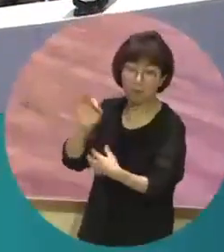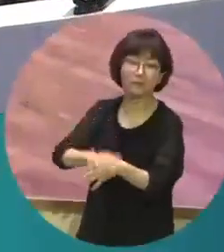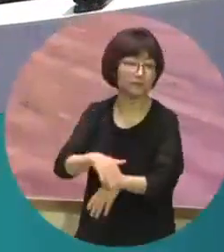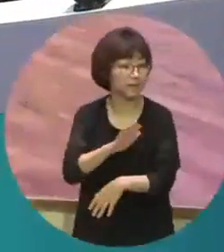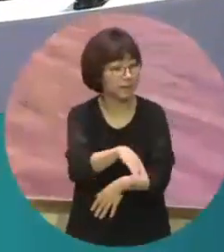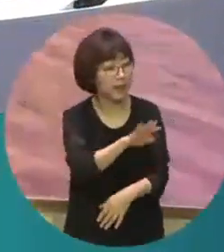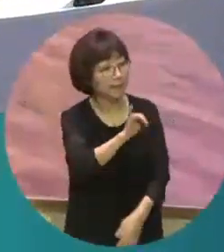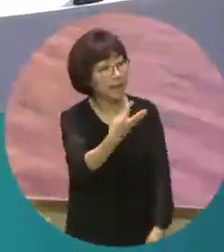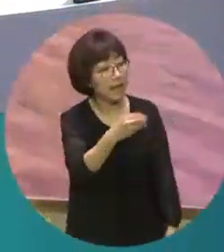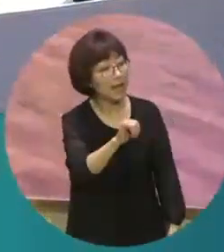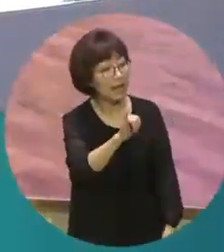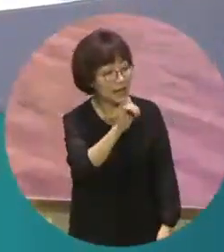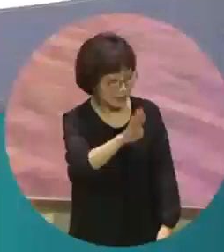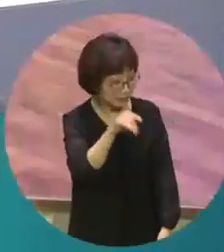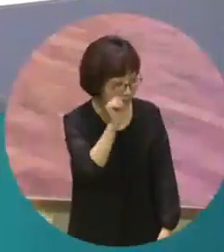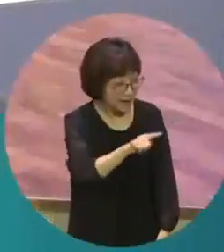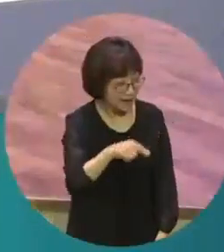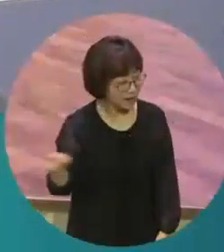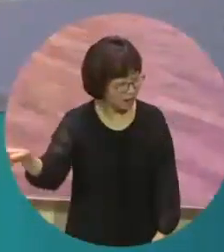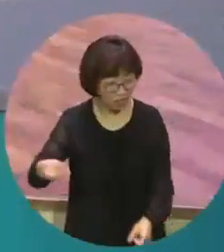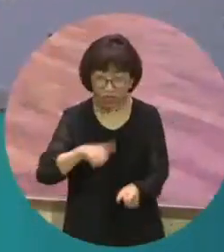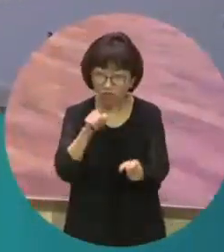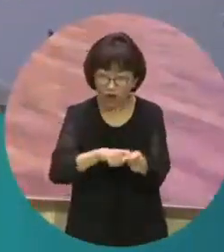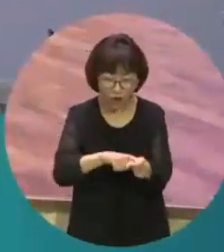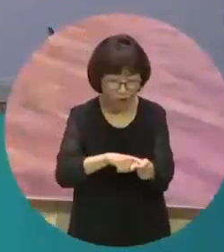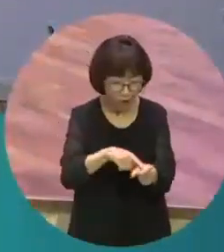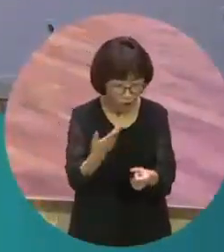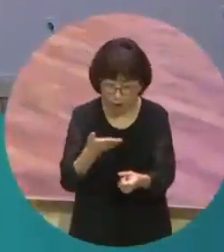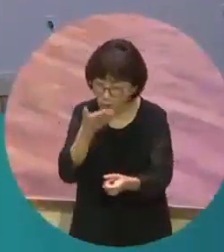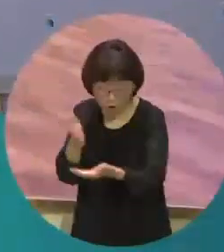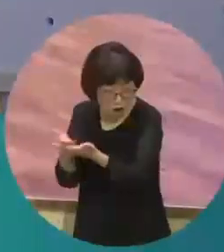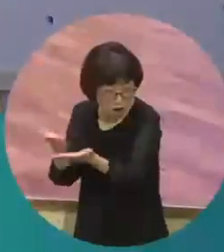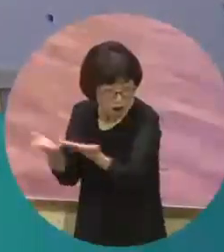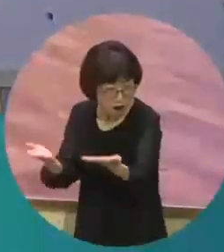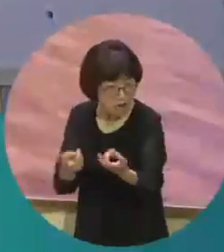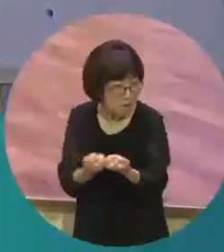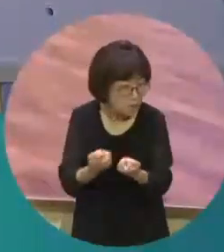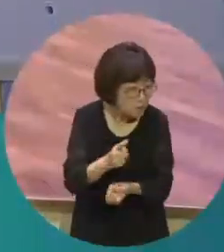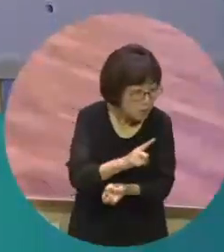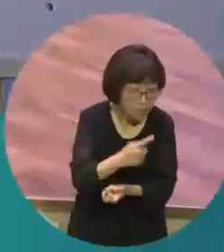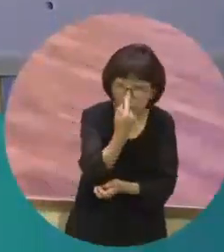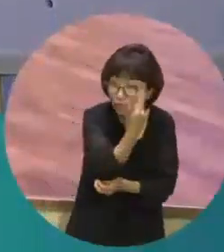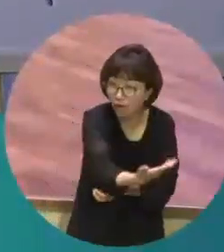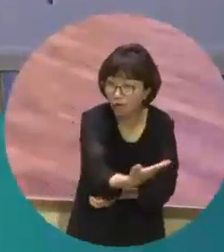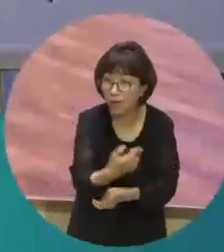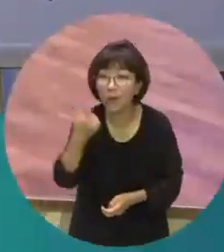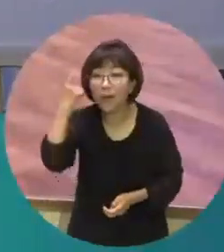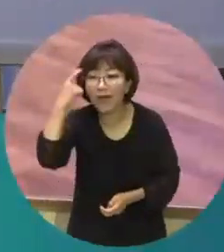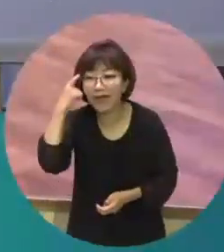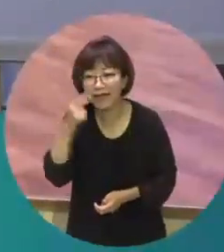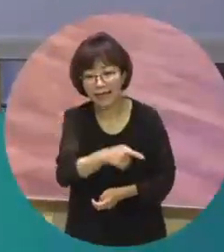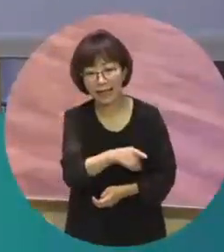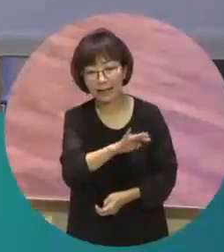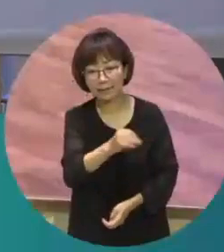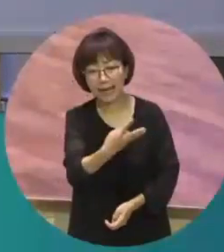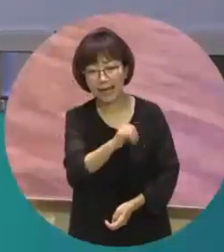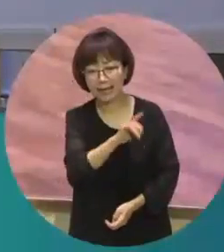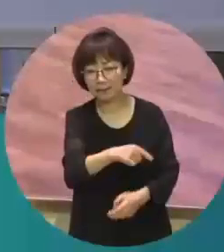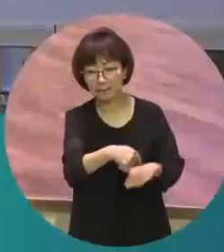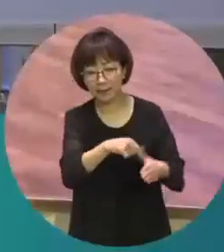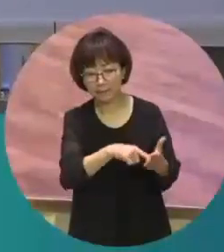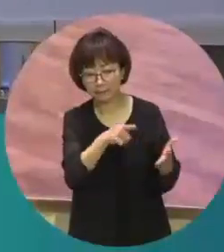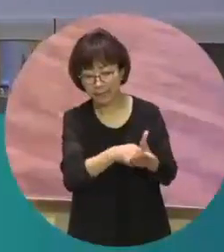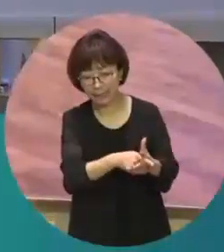우리가 어디서 떡을 사서 이 사람들을 먹이겠느냐 하시니 이렇게 말씀하시면 친히 어떻게 하실지를 아시고